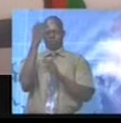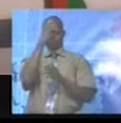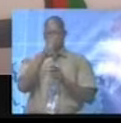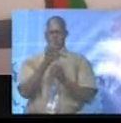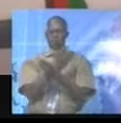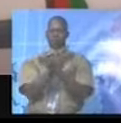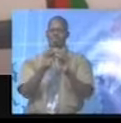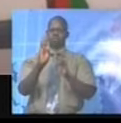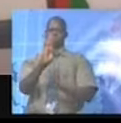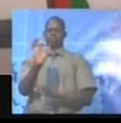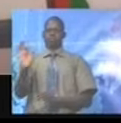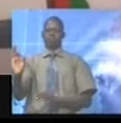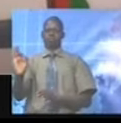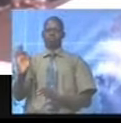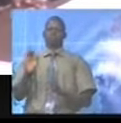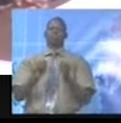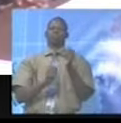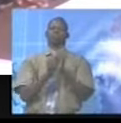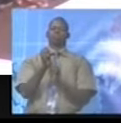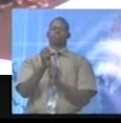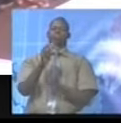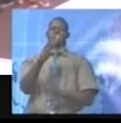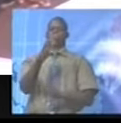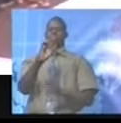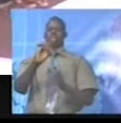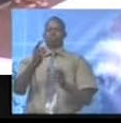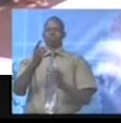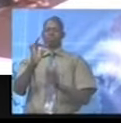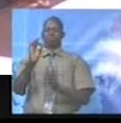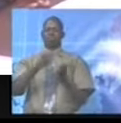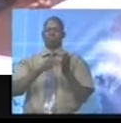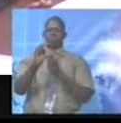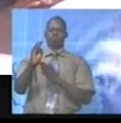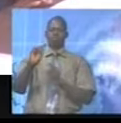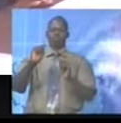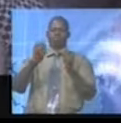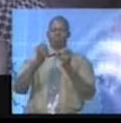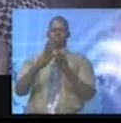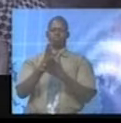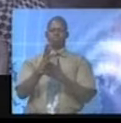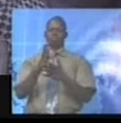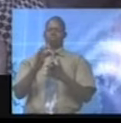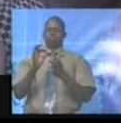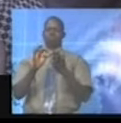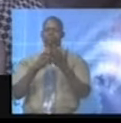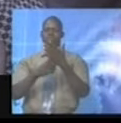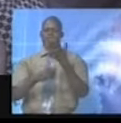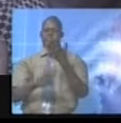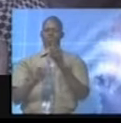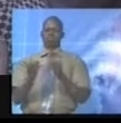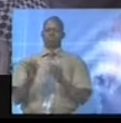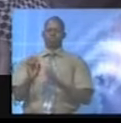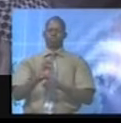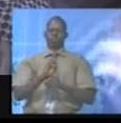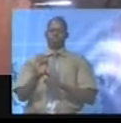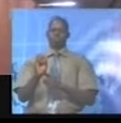disposition du Burkina Faso plus de 5,8 milliards de francs CFA au titre des fluctuations à court terme des recettes